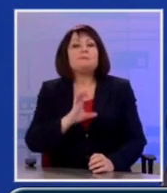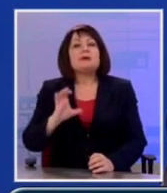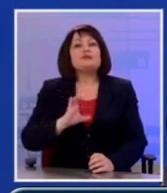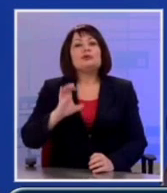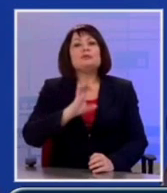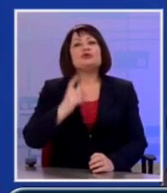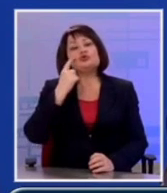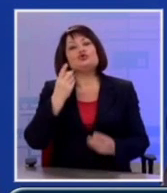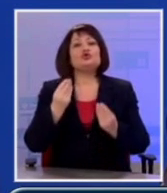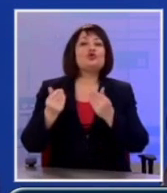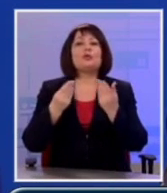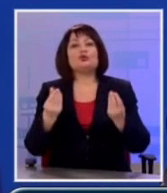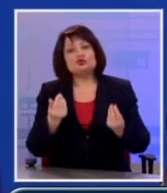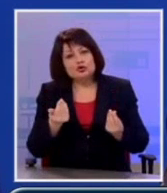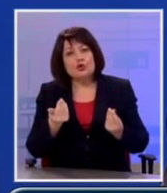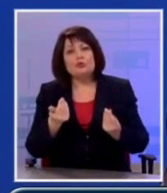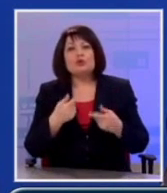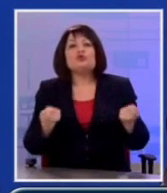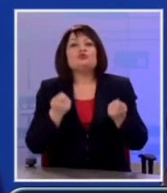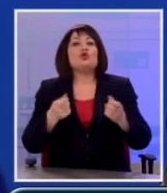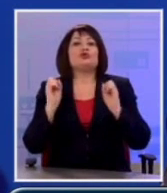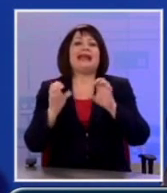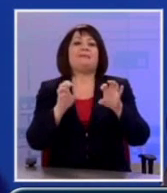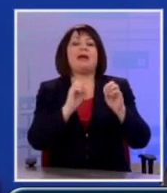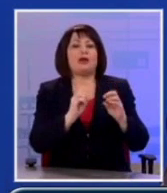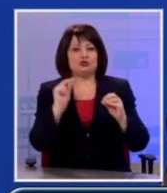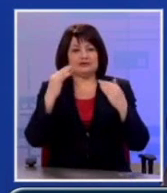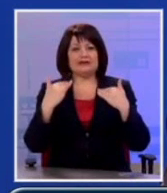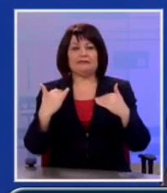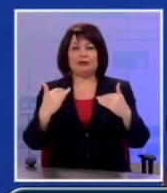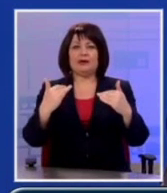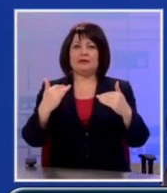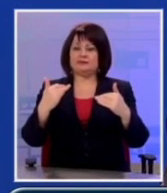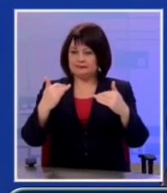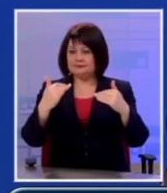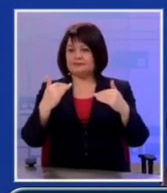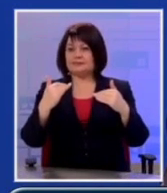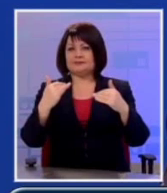πώς γίνεται η ενημέρωση της Βουλής,